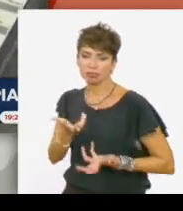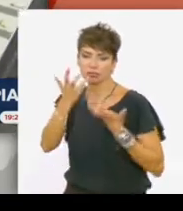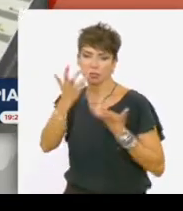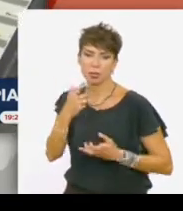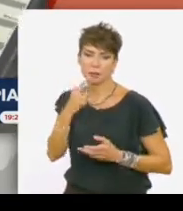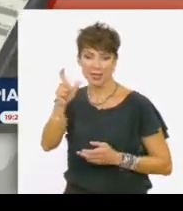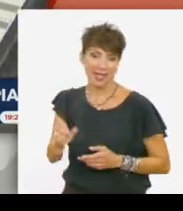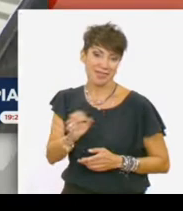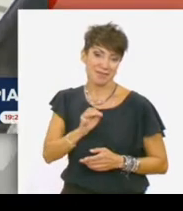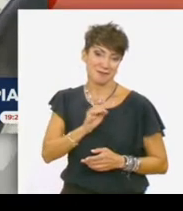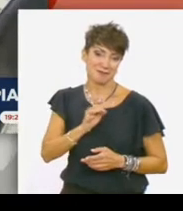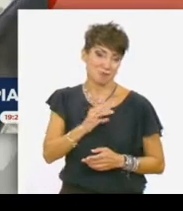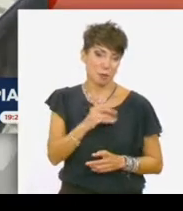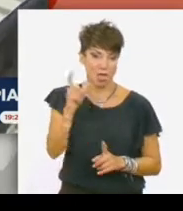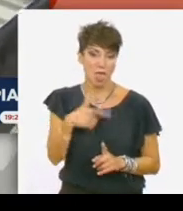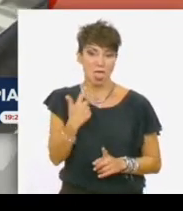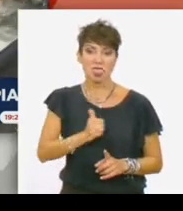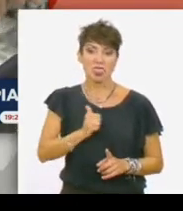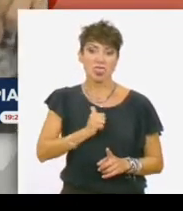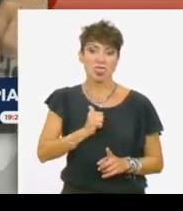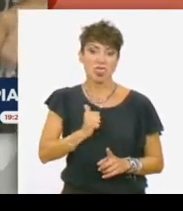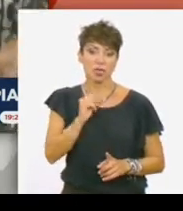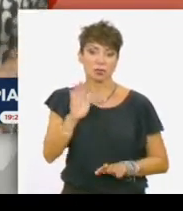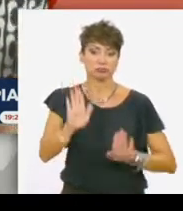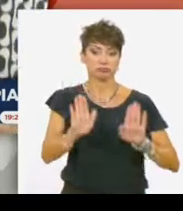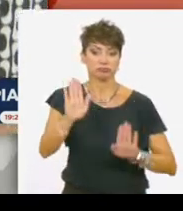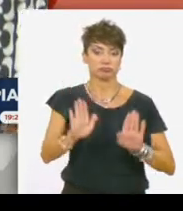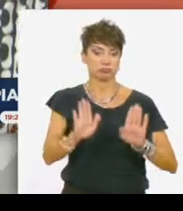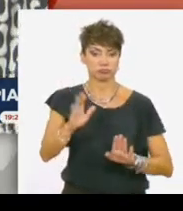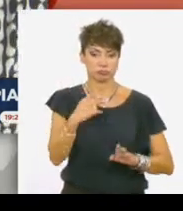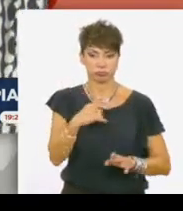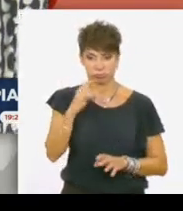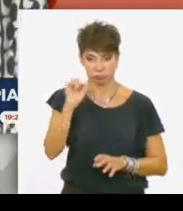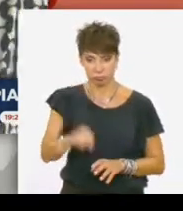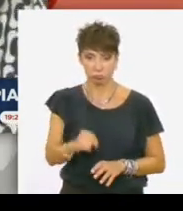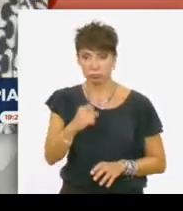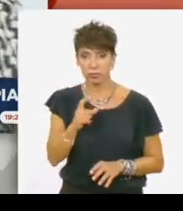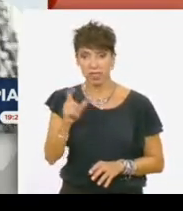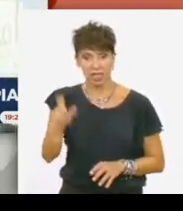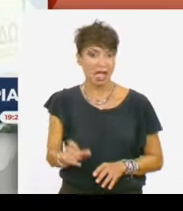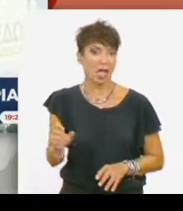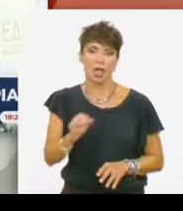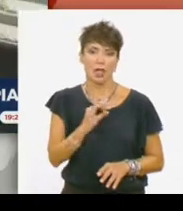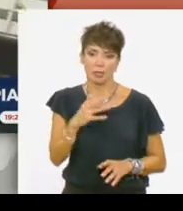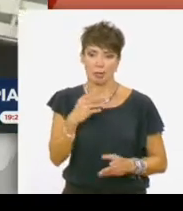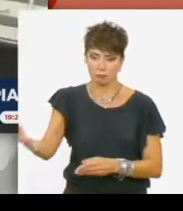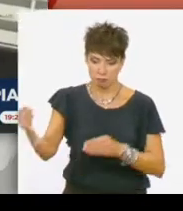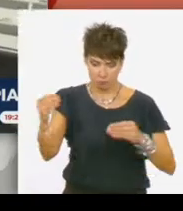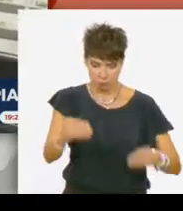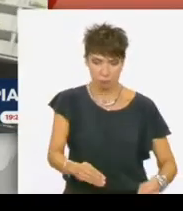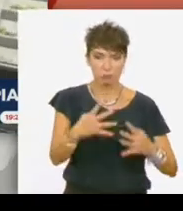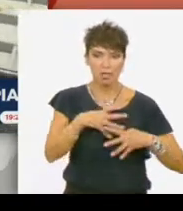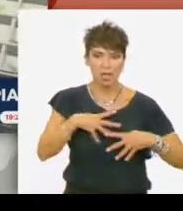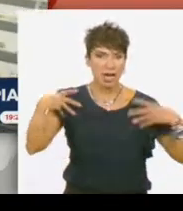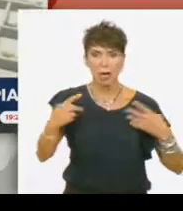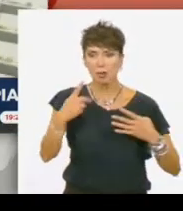λέει η Φωτεινή Τοπκάρογλου, ιδιοκτήτρια ενεχειροδανειστηρίου. Κατέθεσε τον πόνο της, έφερε κάποια κοσμήματα και